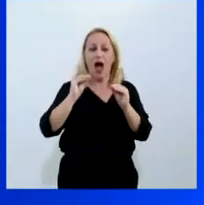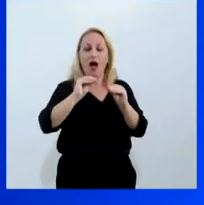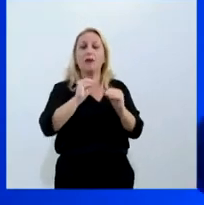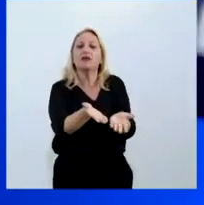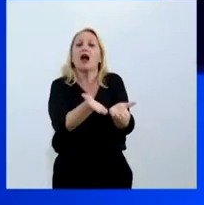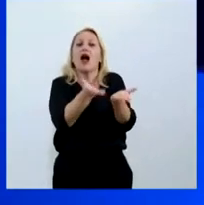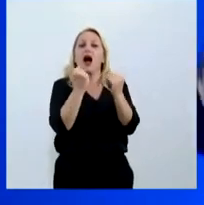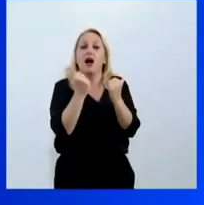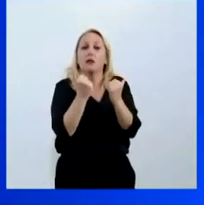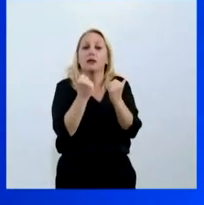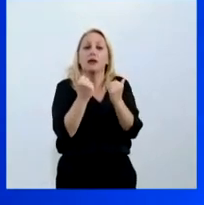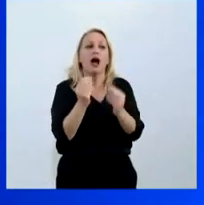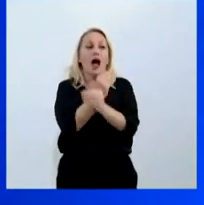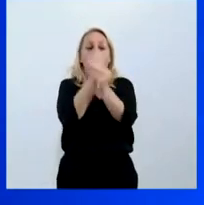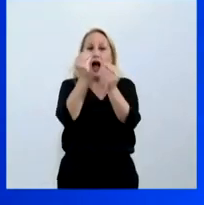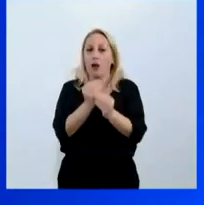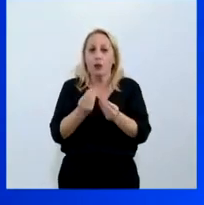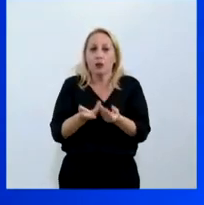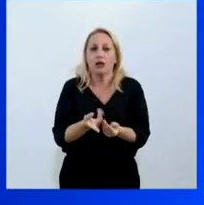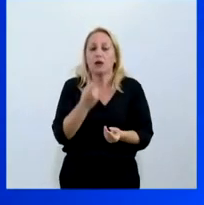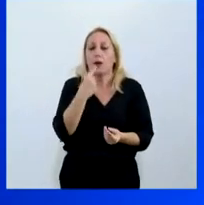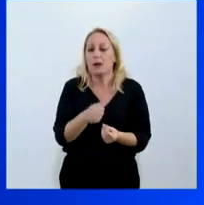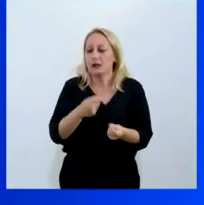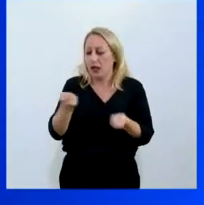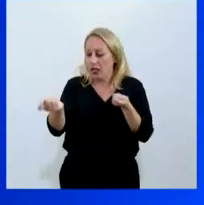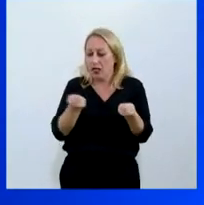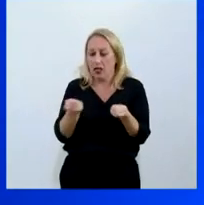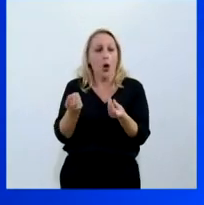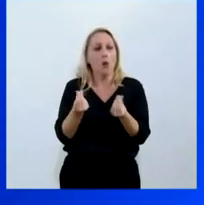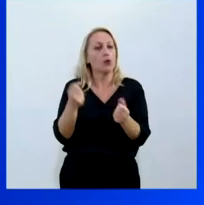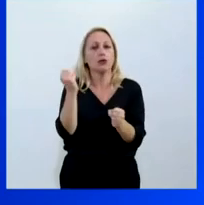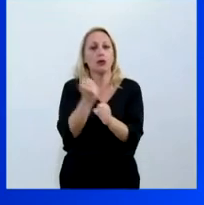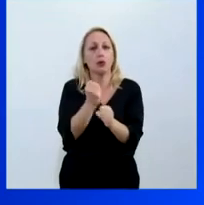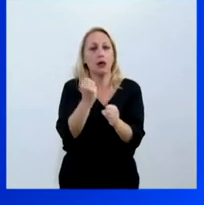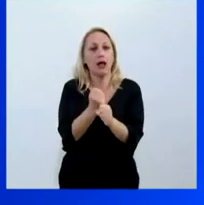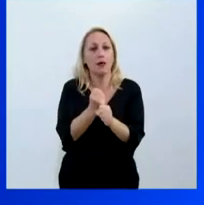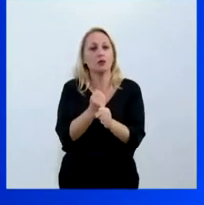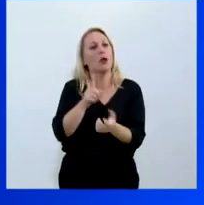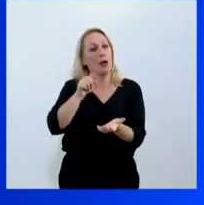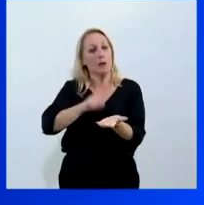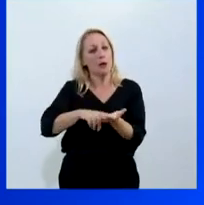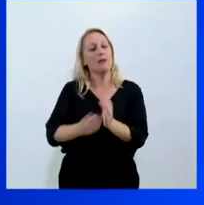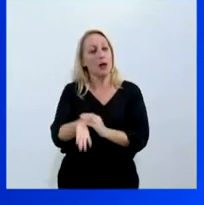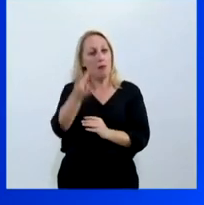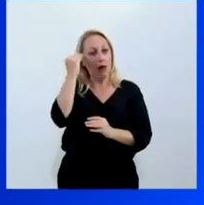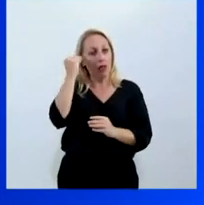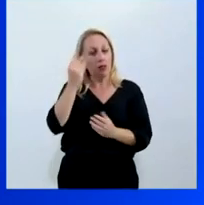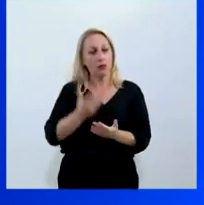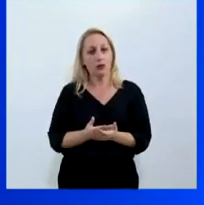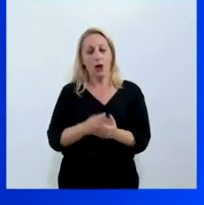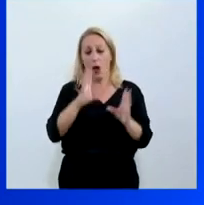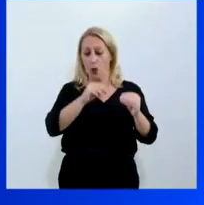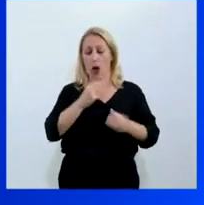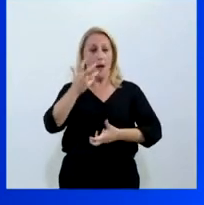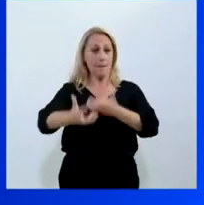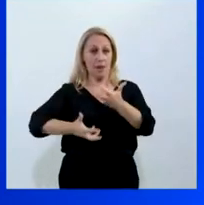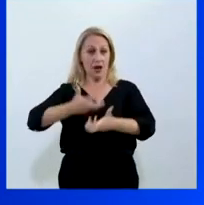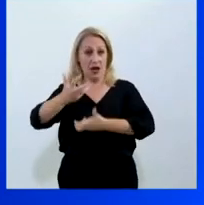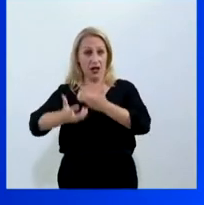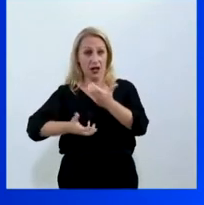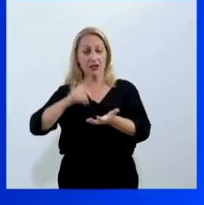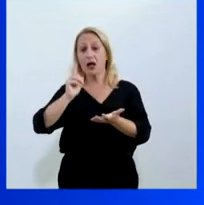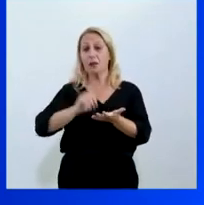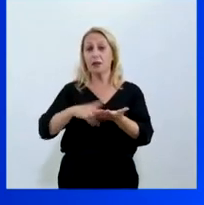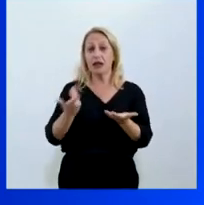οποία απαιτείται, έτσι ώστε να μπορούν να δουλέψουν συντονισμένα κάτω από μια κεντρική δομή. Για τα θέματα των πυρκαγιών χρειαζόμαστε